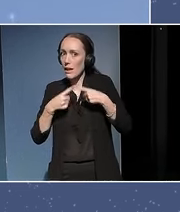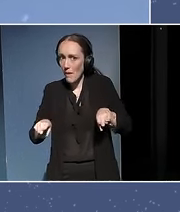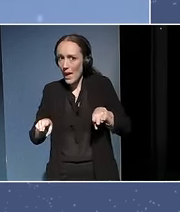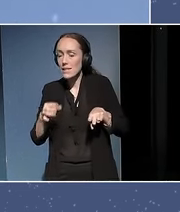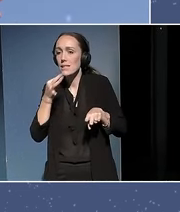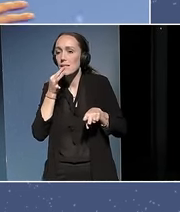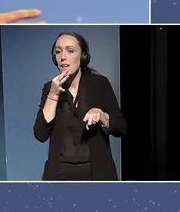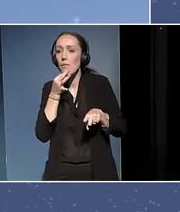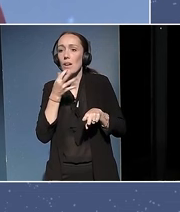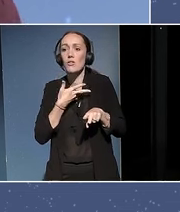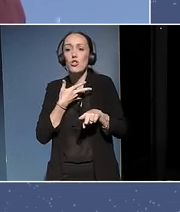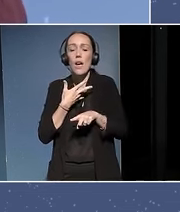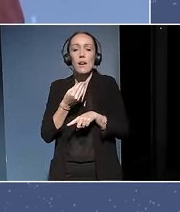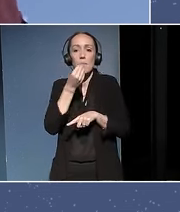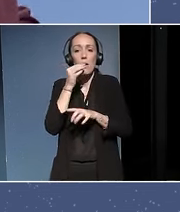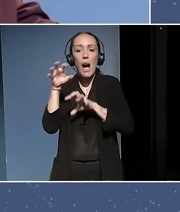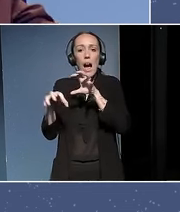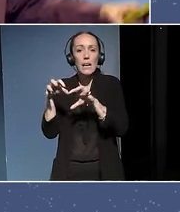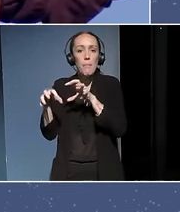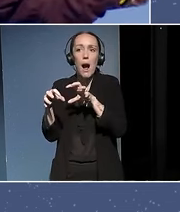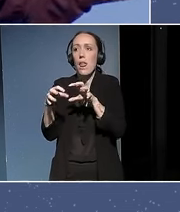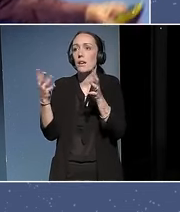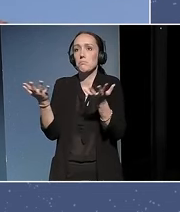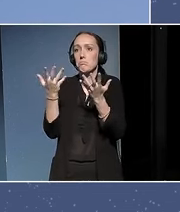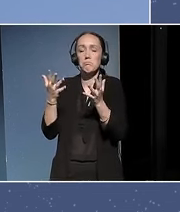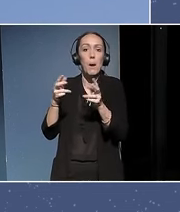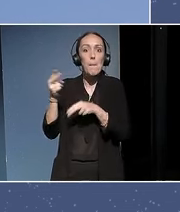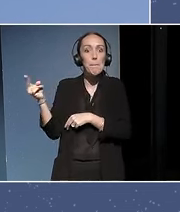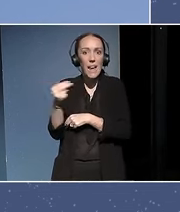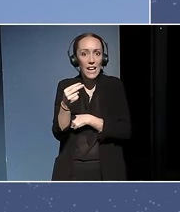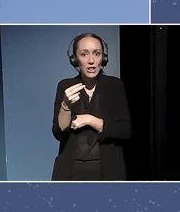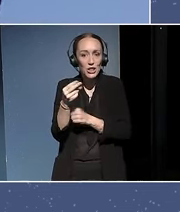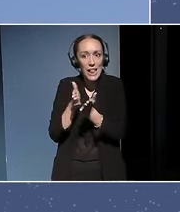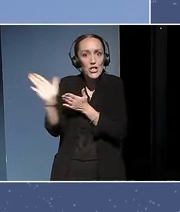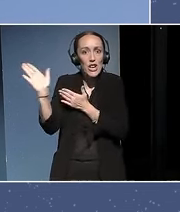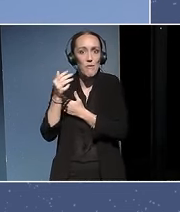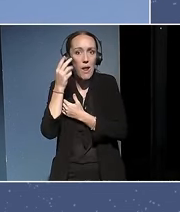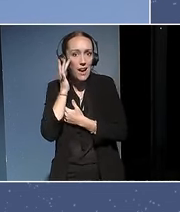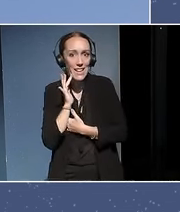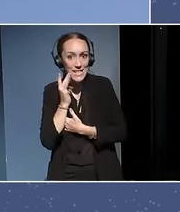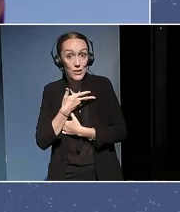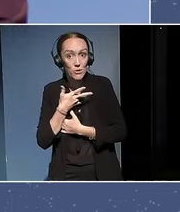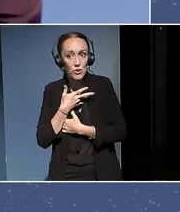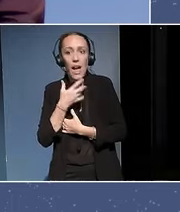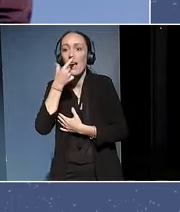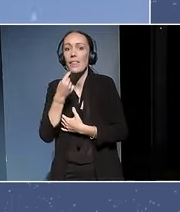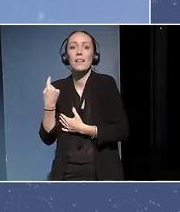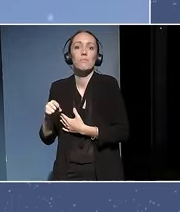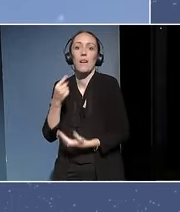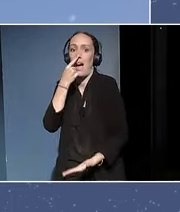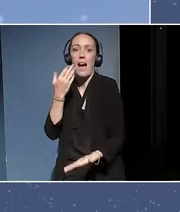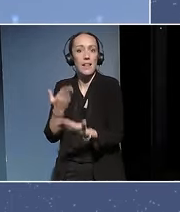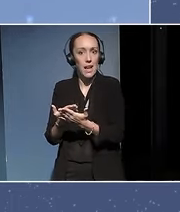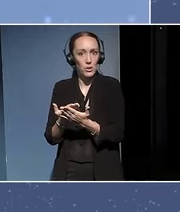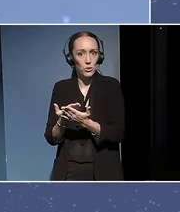scivolose Cioè In sostanza per esempio grossi pesci e questo